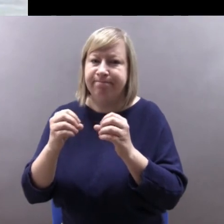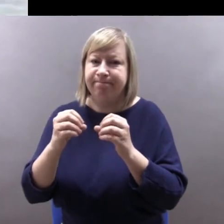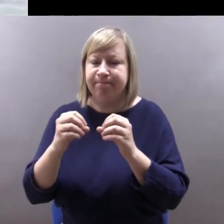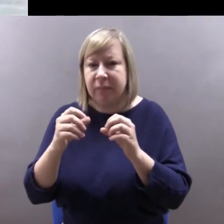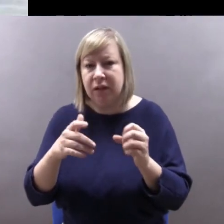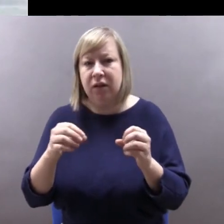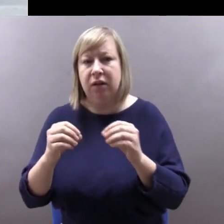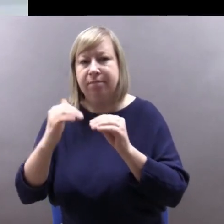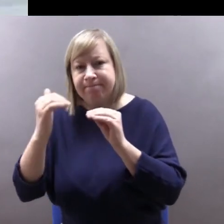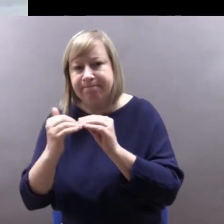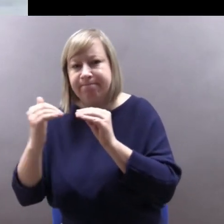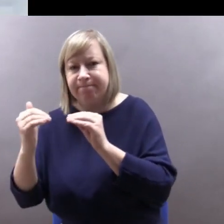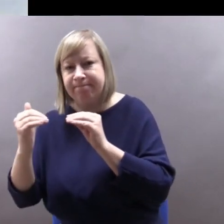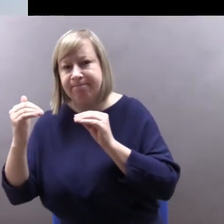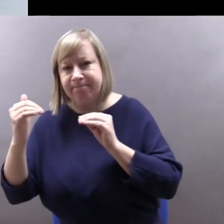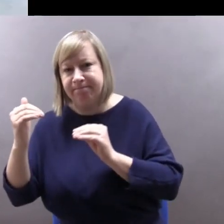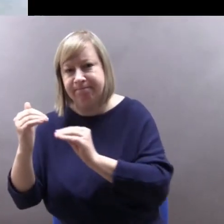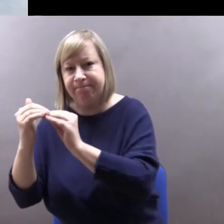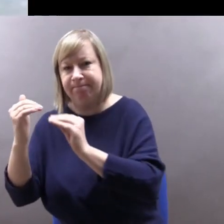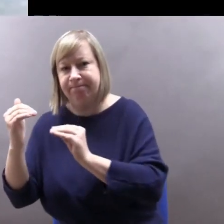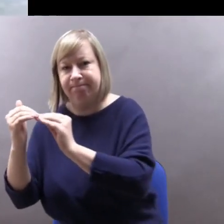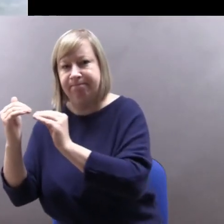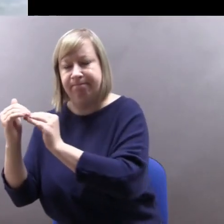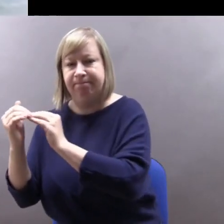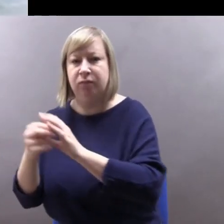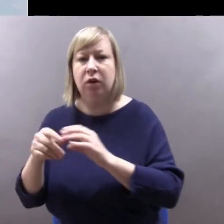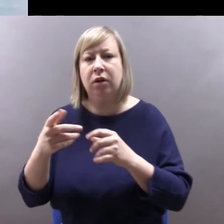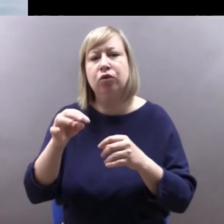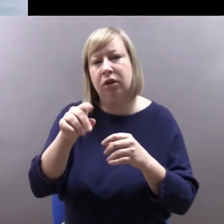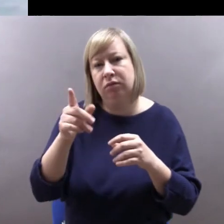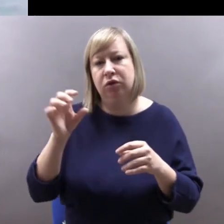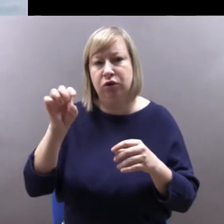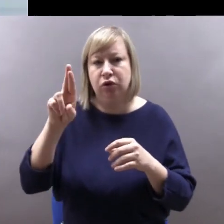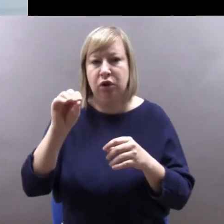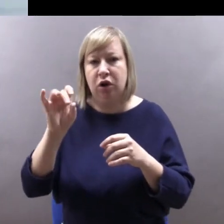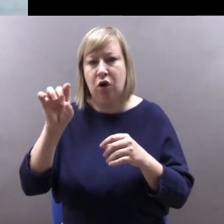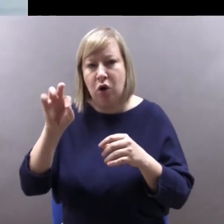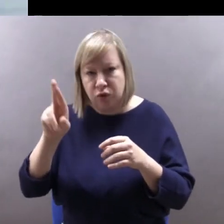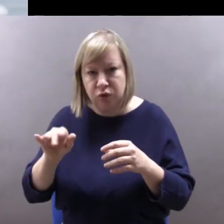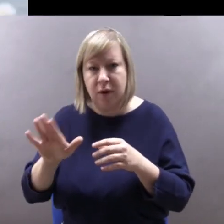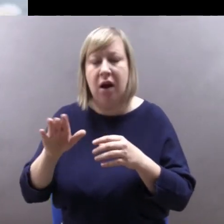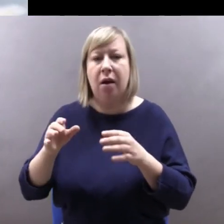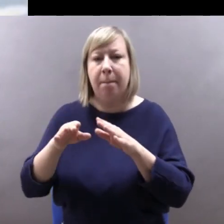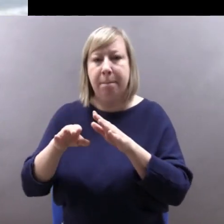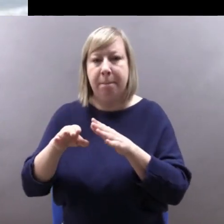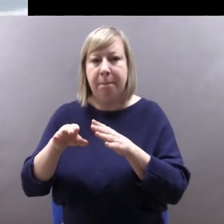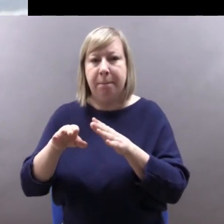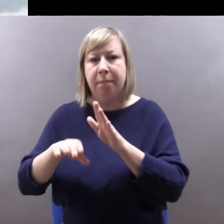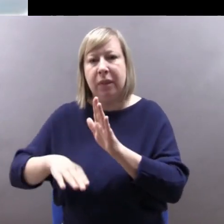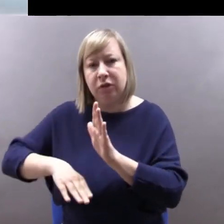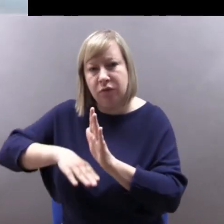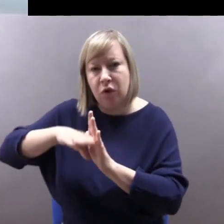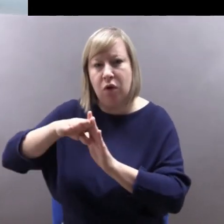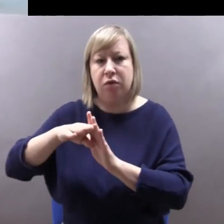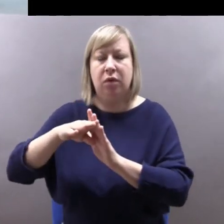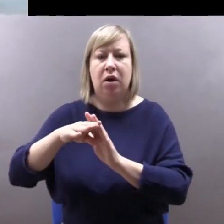pod siebie, tak żeby jemu było wygodnie. Grzesiek ma platformę, ja nie mam nic, Ewa mieszka na poziomie zero